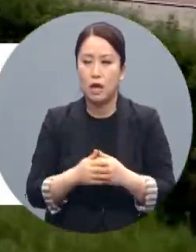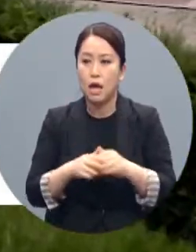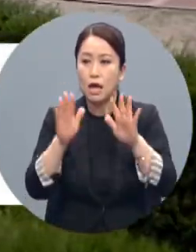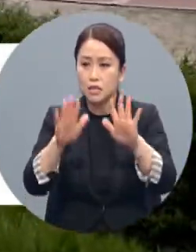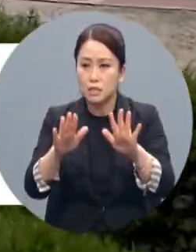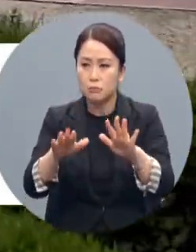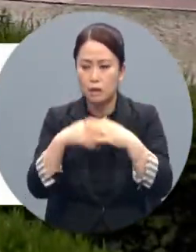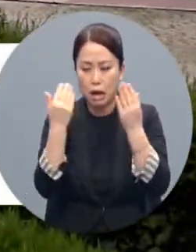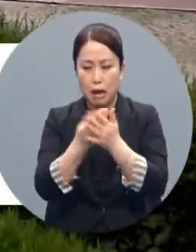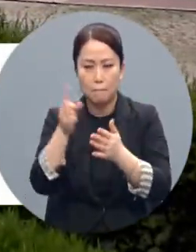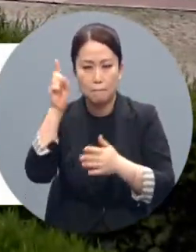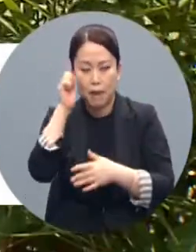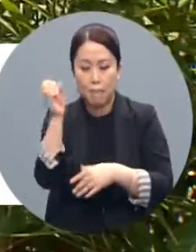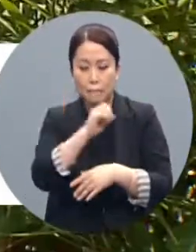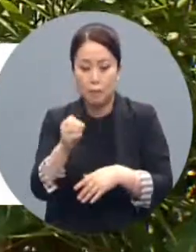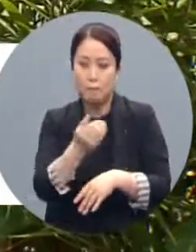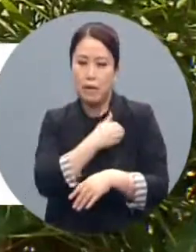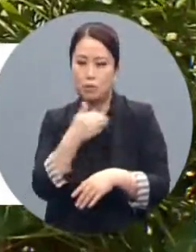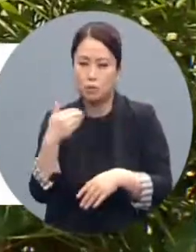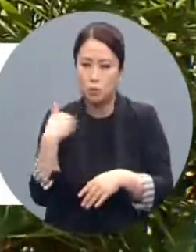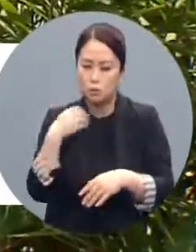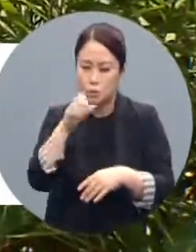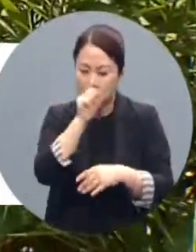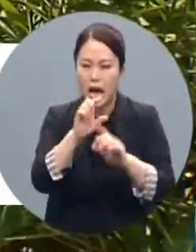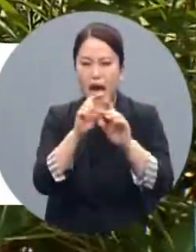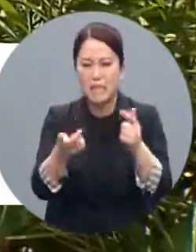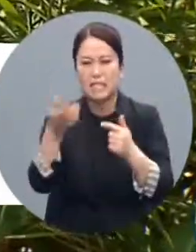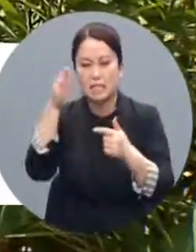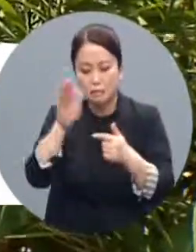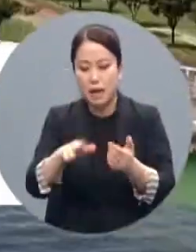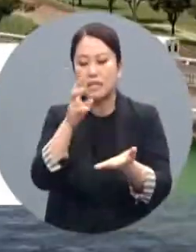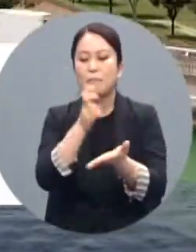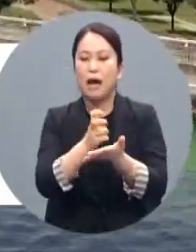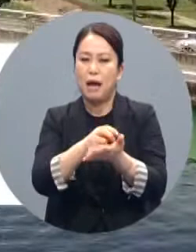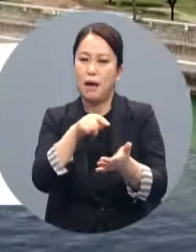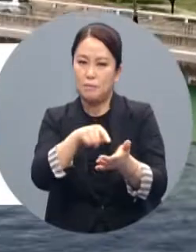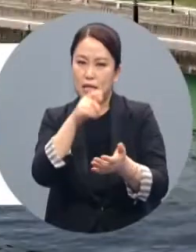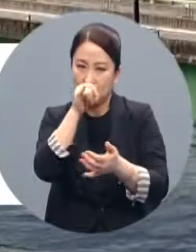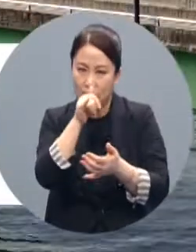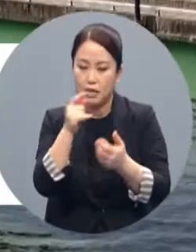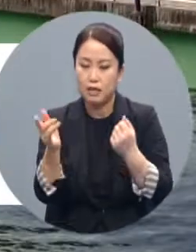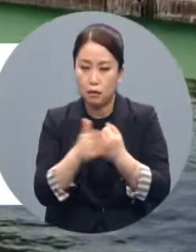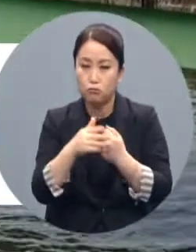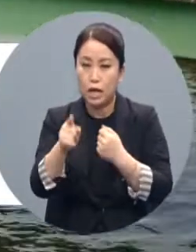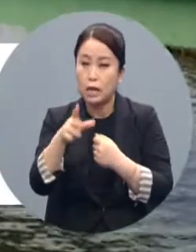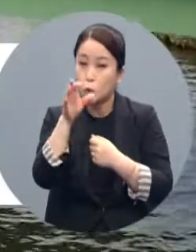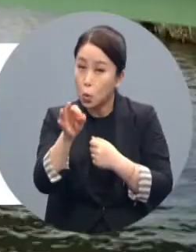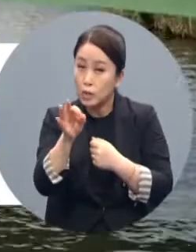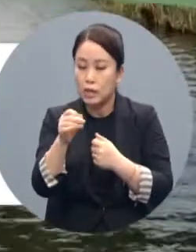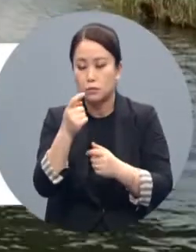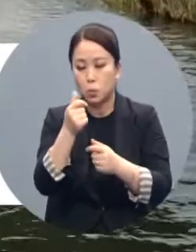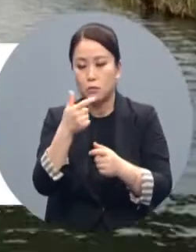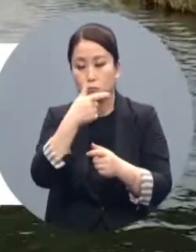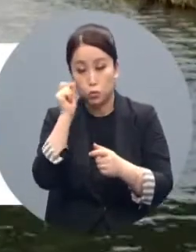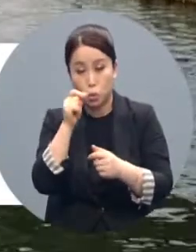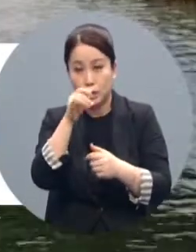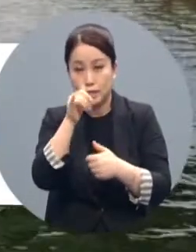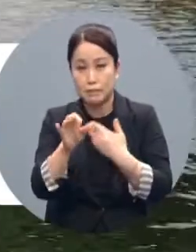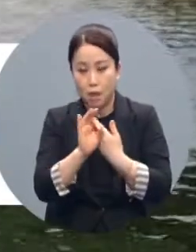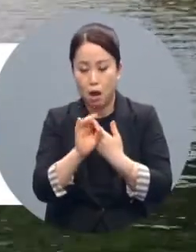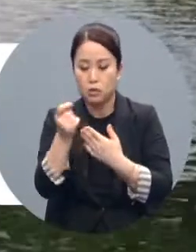100% 만족하는 건 아니지만 최소한의 제도적인 장치는 되어 있다. 그래서 이게 금액이 좀 더